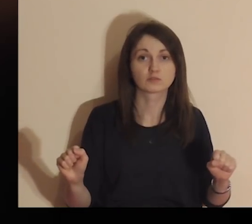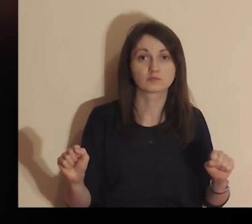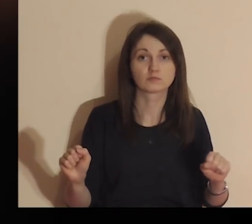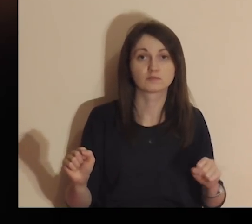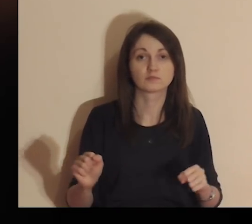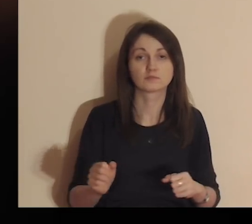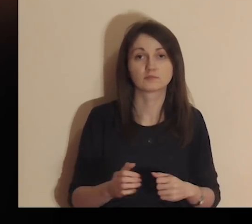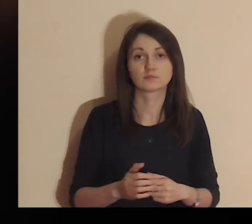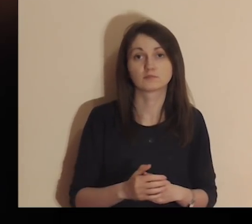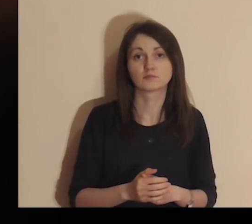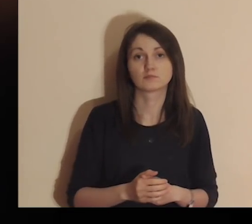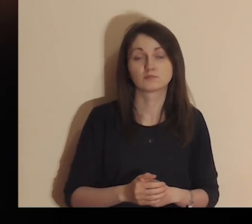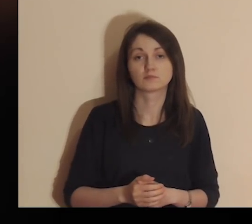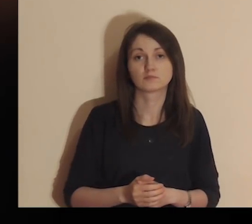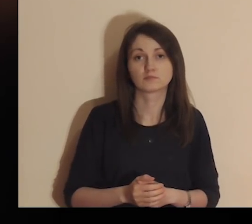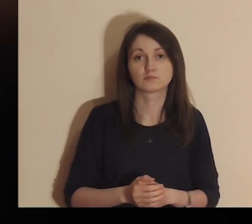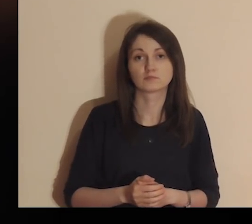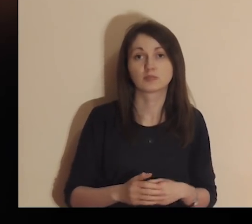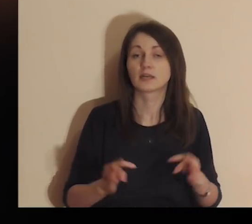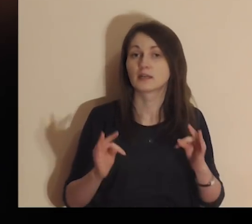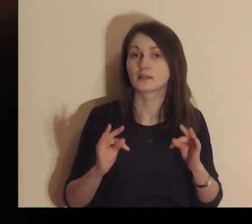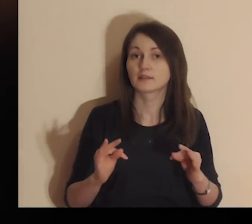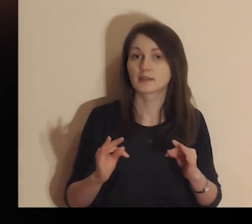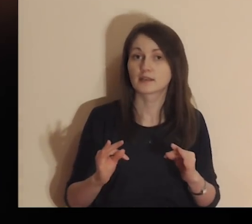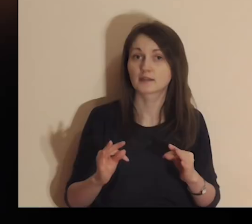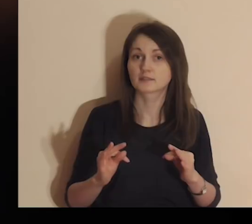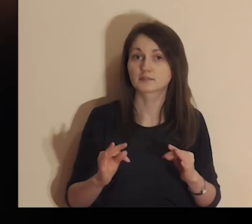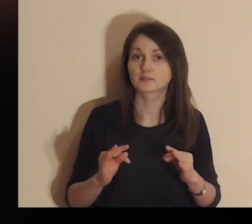Daję Ci, Panie, teraz moją wolność.